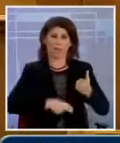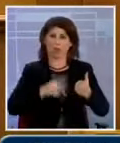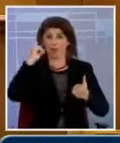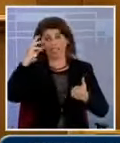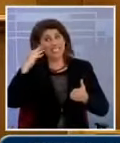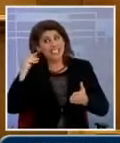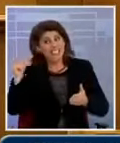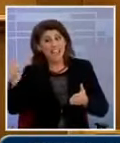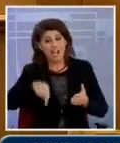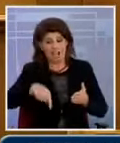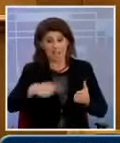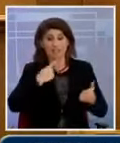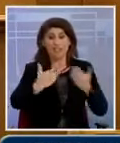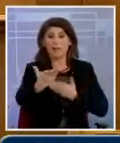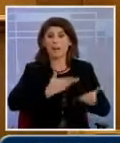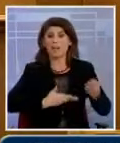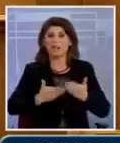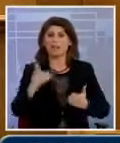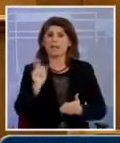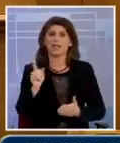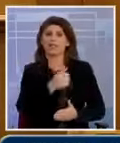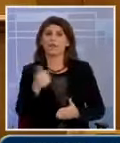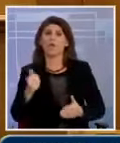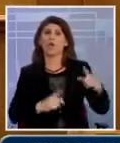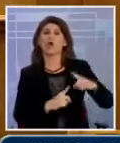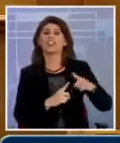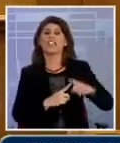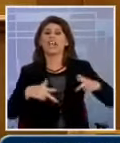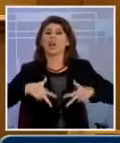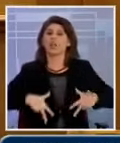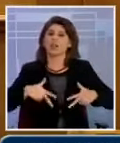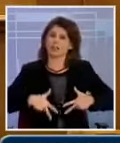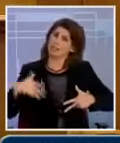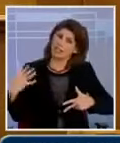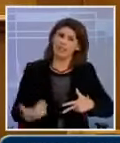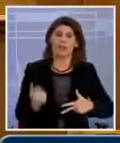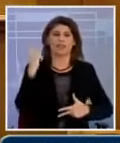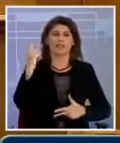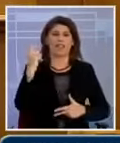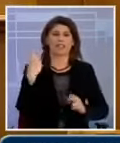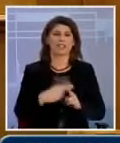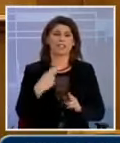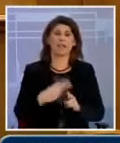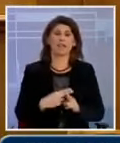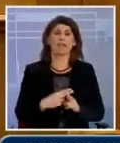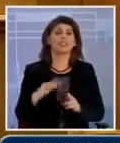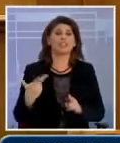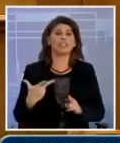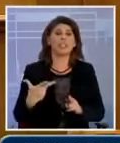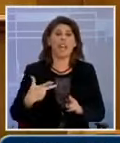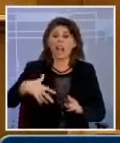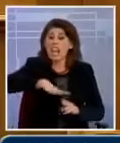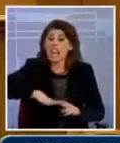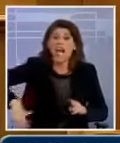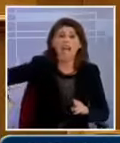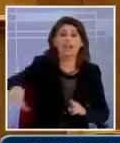είναι ότι σε αυτή τη διαπραγμάτευση δεν υπάρχουν μονάχα οι τεχνοκράτες. Υπάρχει και ένας σημαντικός παράγοντας, ο λαϊκός